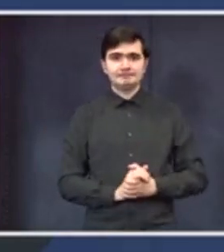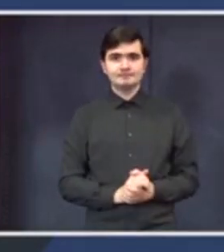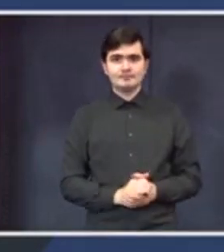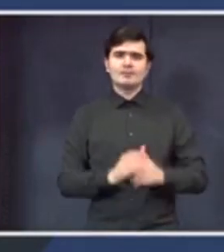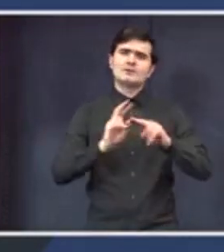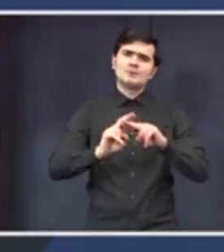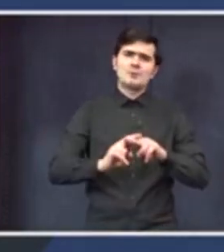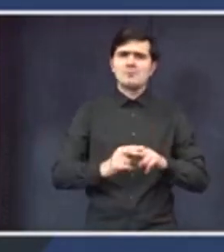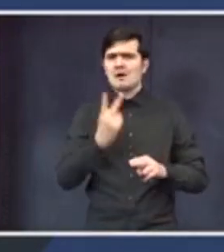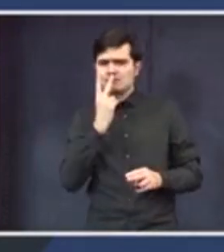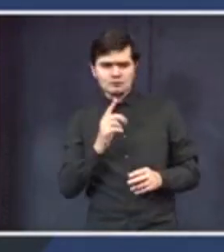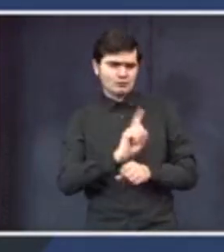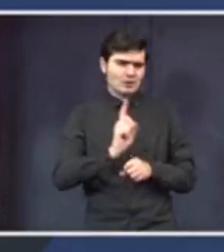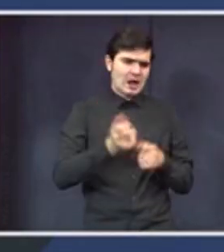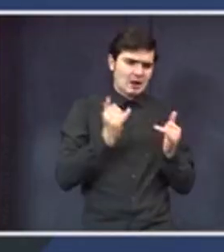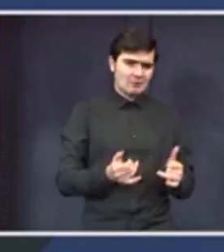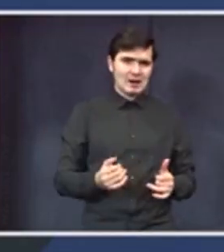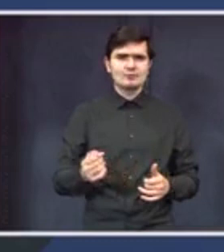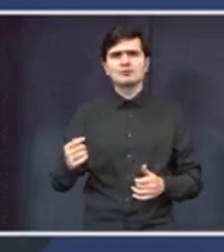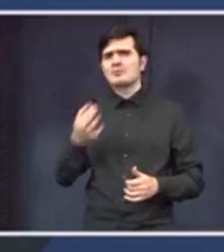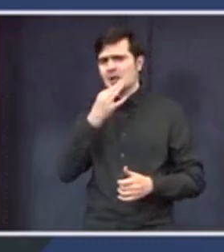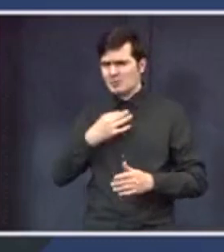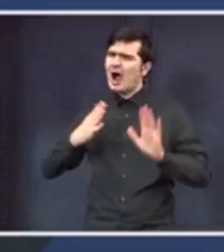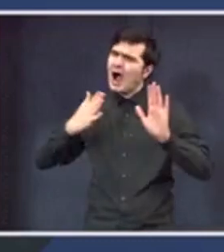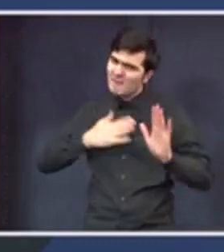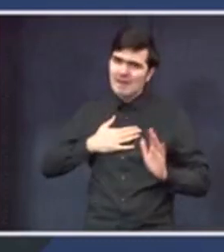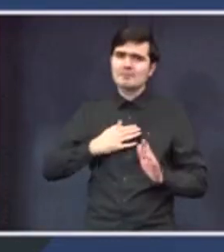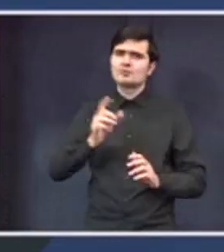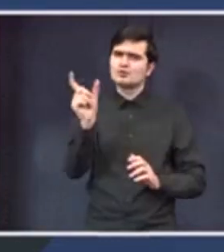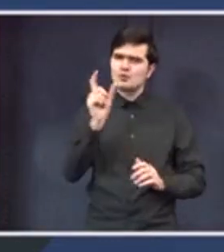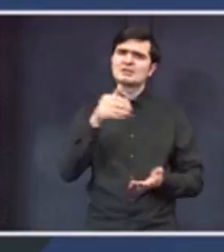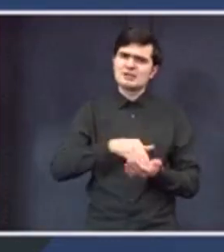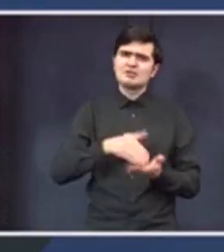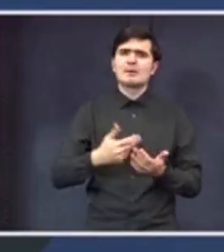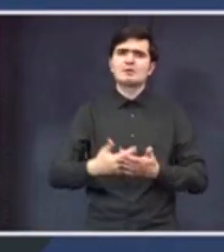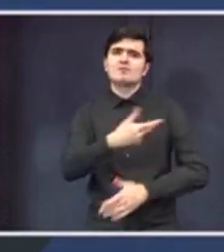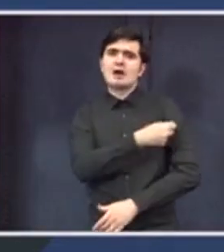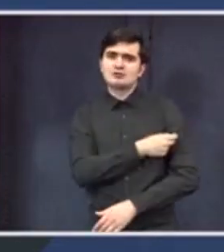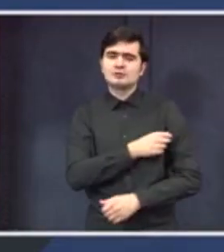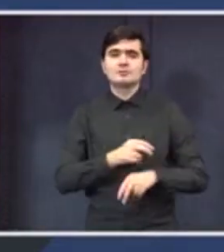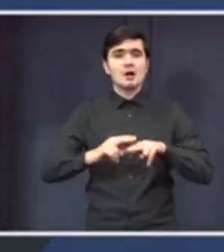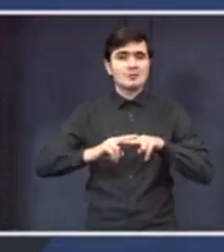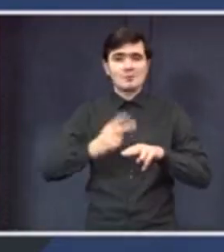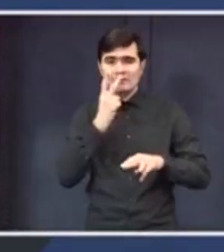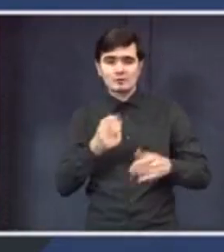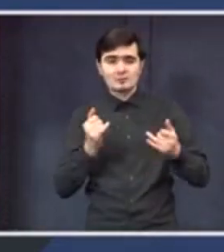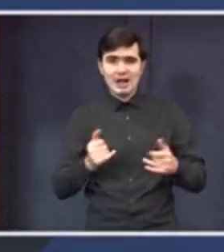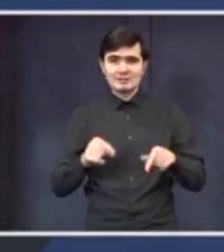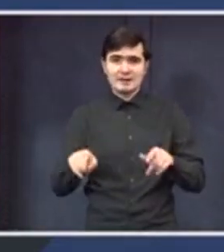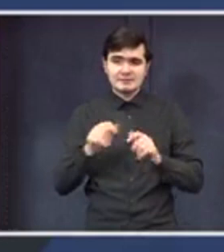Așa cum arată lucrurile și m-am asigurat că avem dozele necesare pentru vaccin, dar așa cum arată astăzi